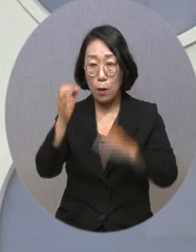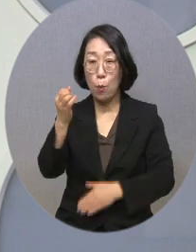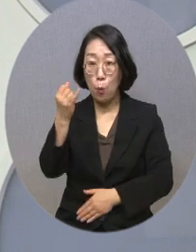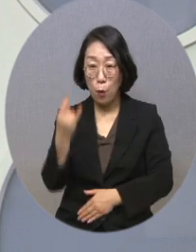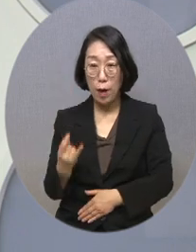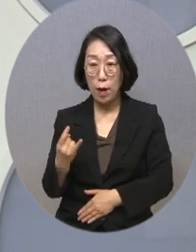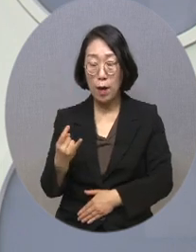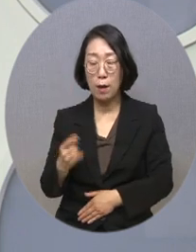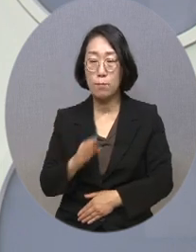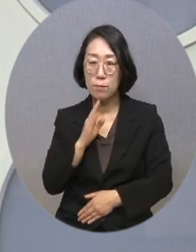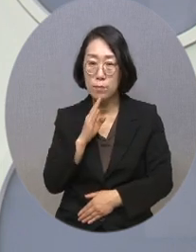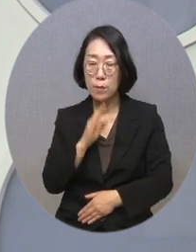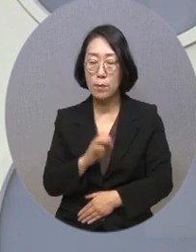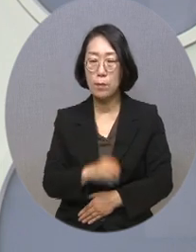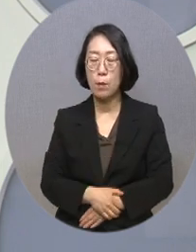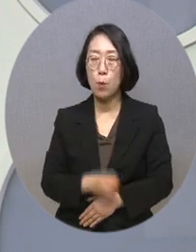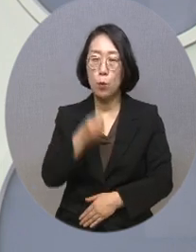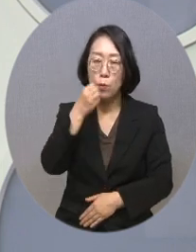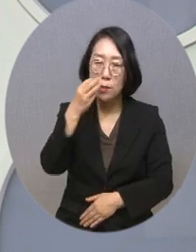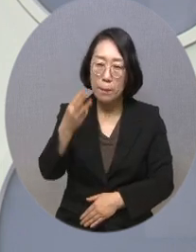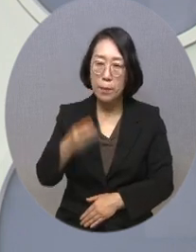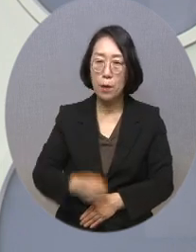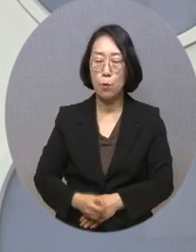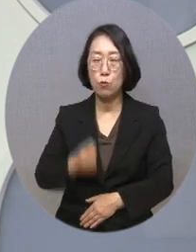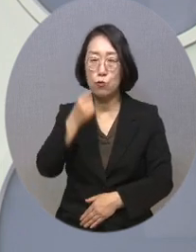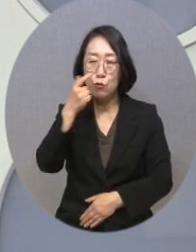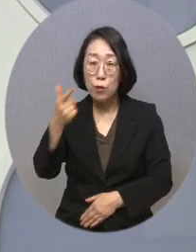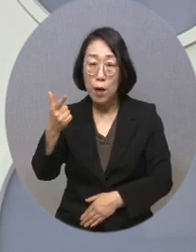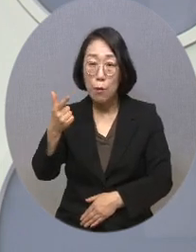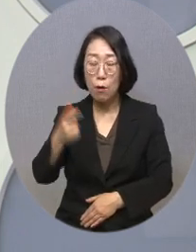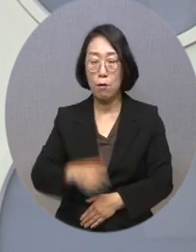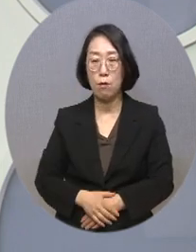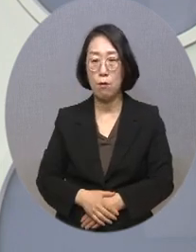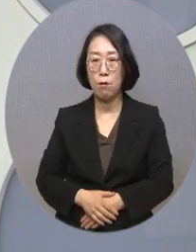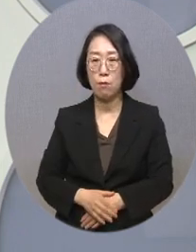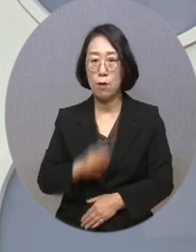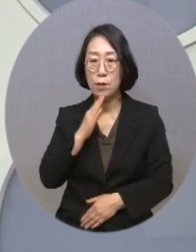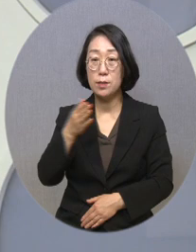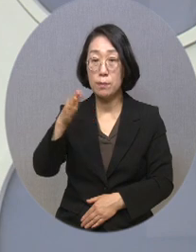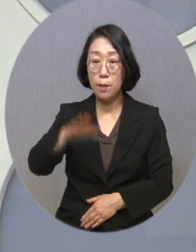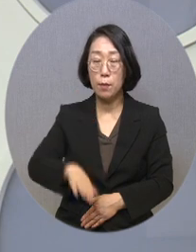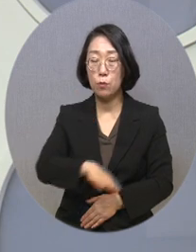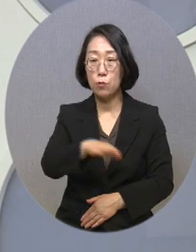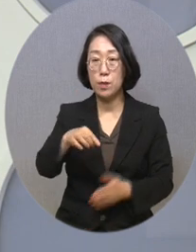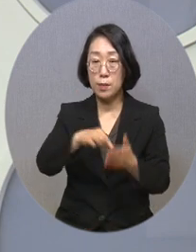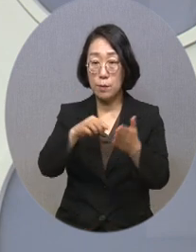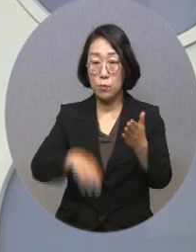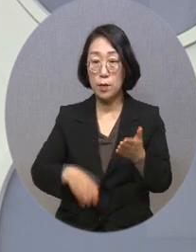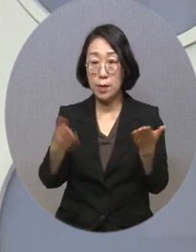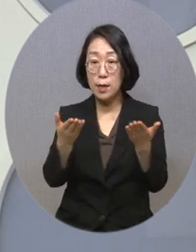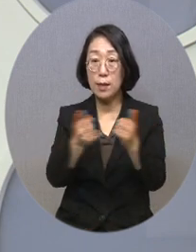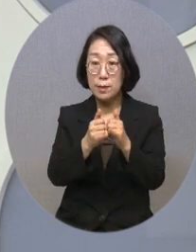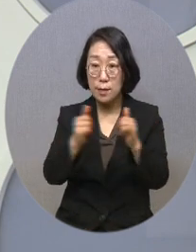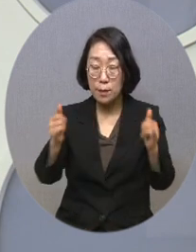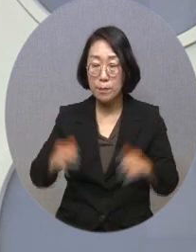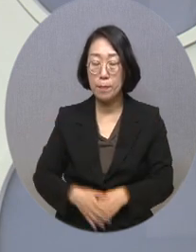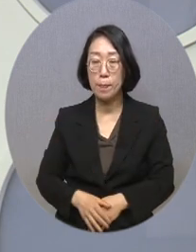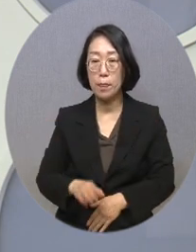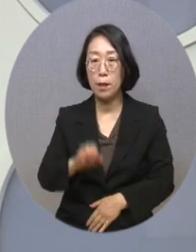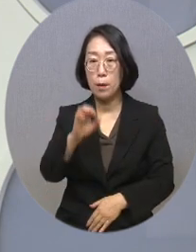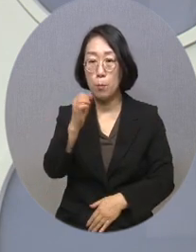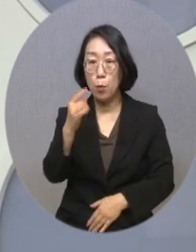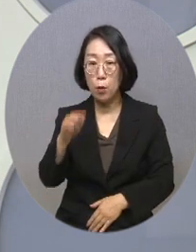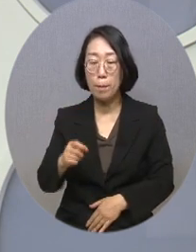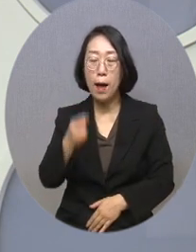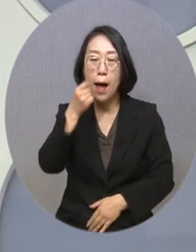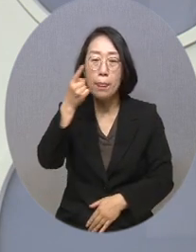포럼을 3개월, 6개월 뭐 이렇게 단위로 하고 있습니다만 우리 세무사회에서는 네. 이 포럼을